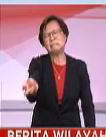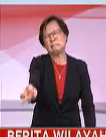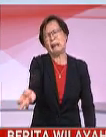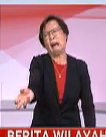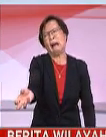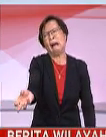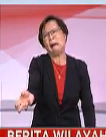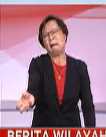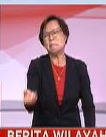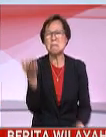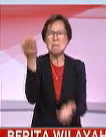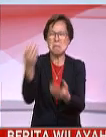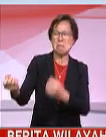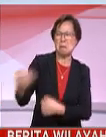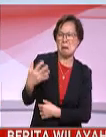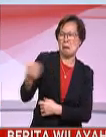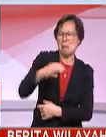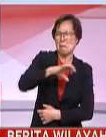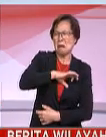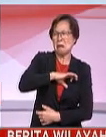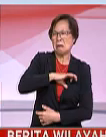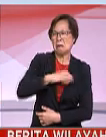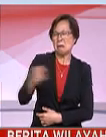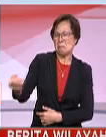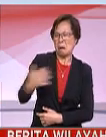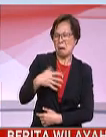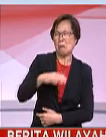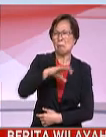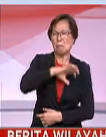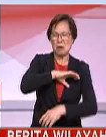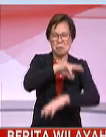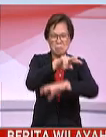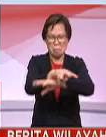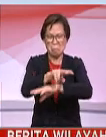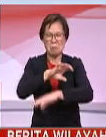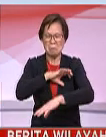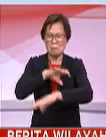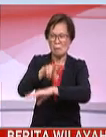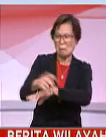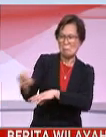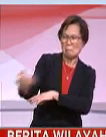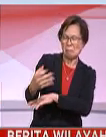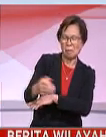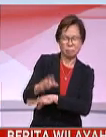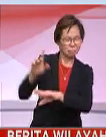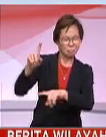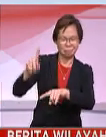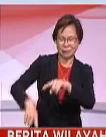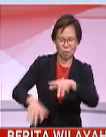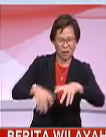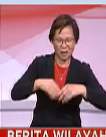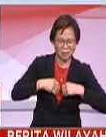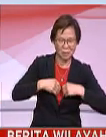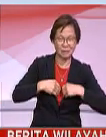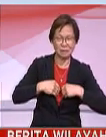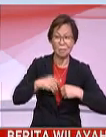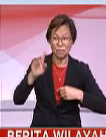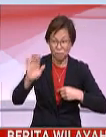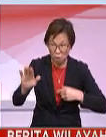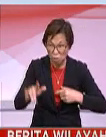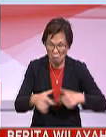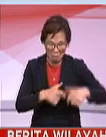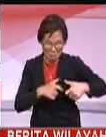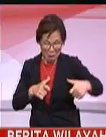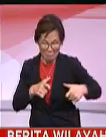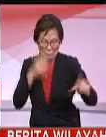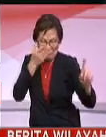yang dikemukakan kepada pihak tim pemantau atau seumpamanya. So, berani buat, berani tanggung.